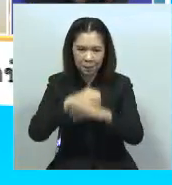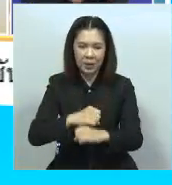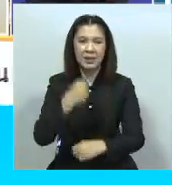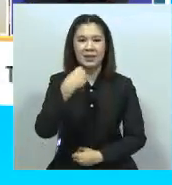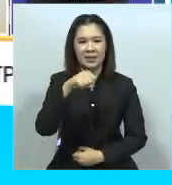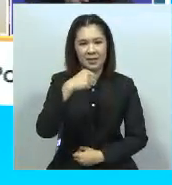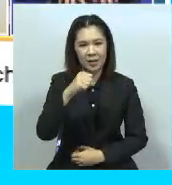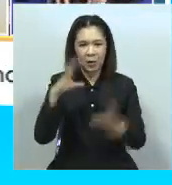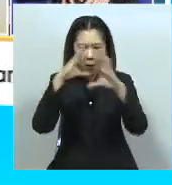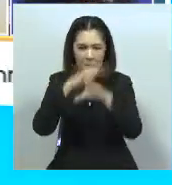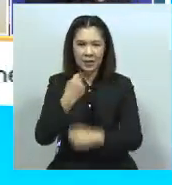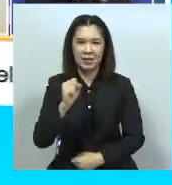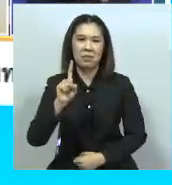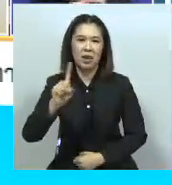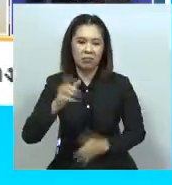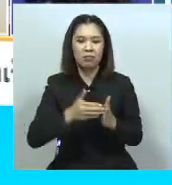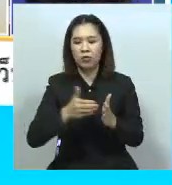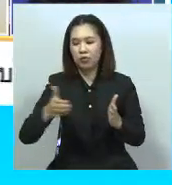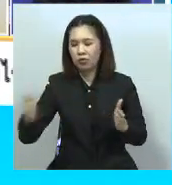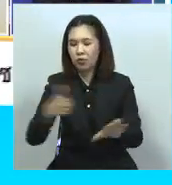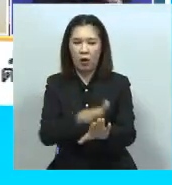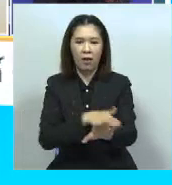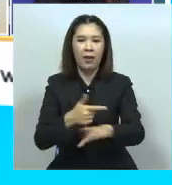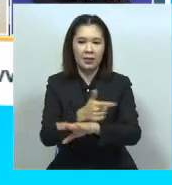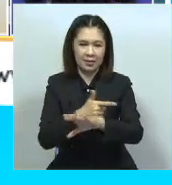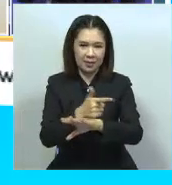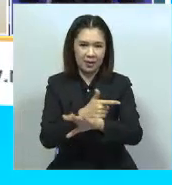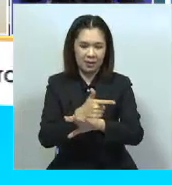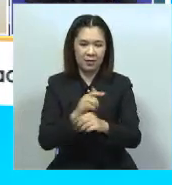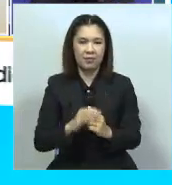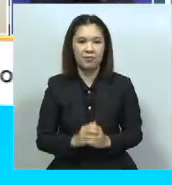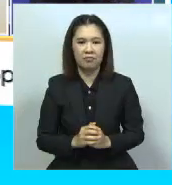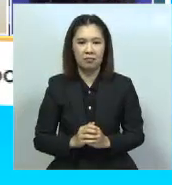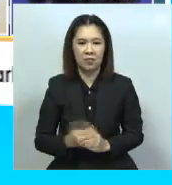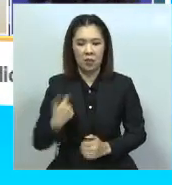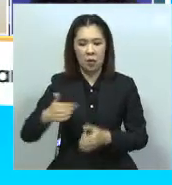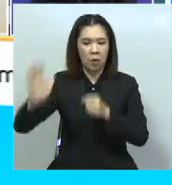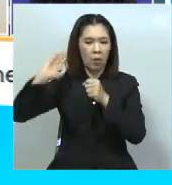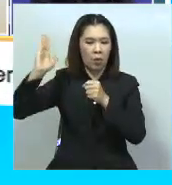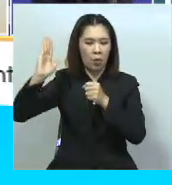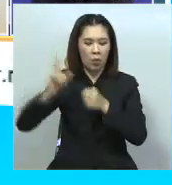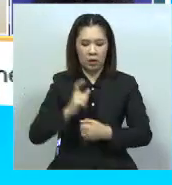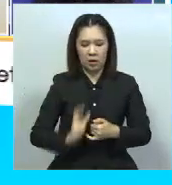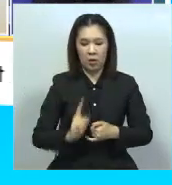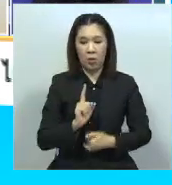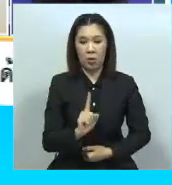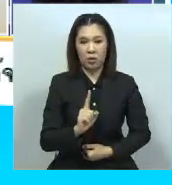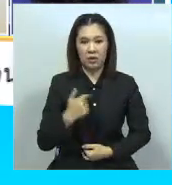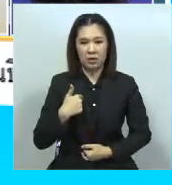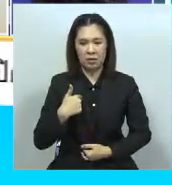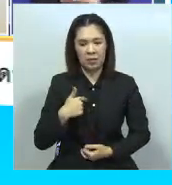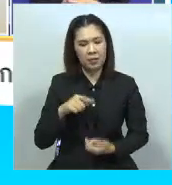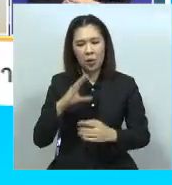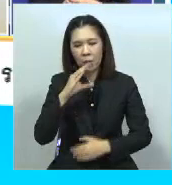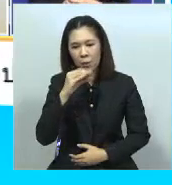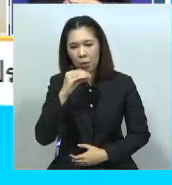ไม่ก็อาจจะ5ทุ่ม 5ทุ่มเพราะแต่ละท่านเนี่ยผมเชื่อว่าอาจจะใช้ระยะเวลาในการอภิปรายเนี่ยแต่ละท่านเนี่ยไม่น้อยแล้วระหว่างอภิปรายก็คงไม่ได้ราบรื่นน